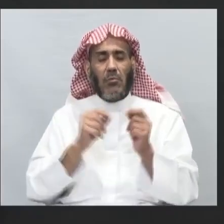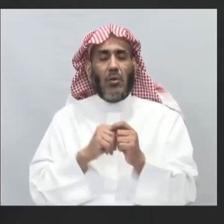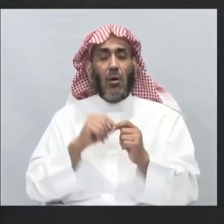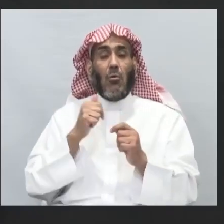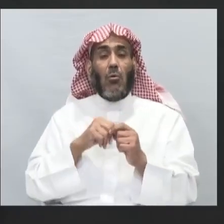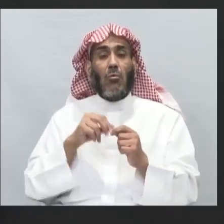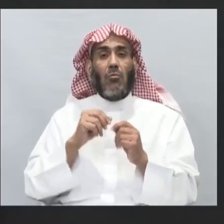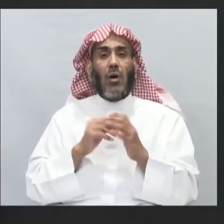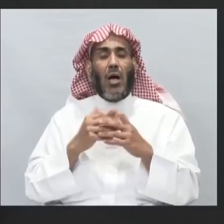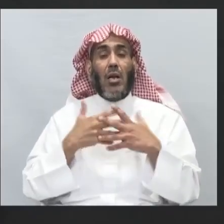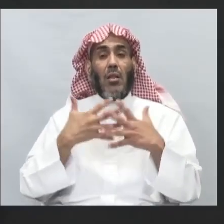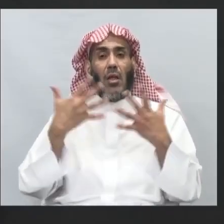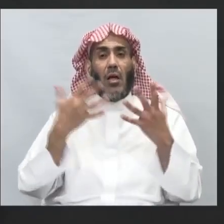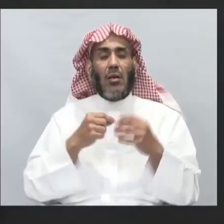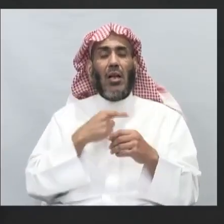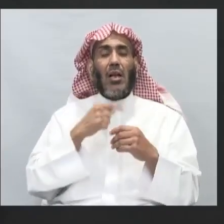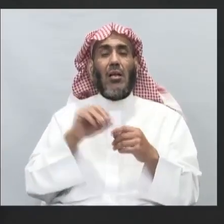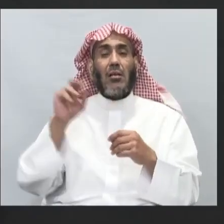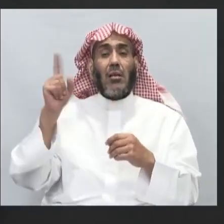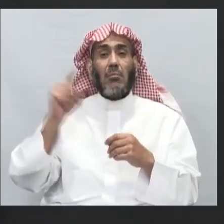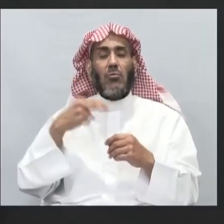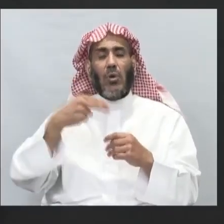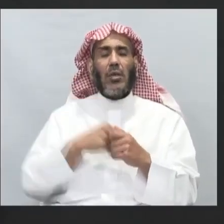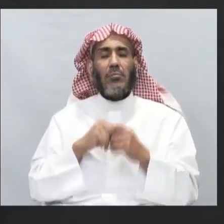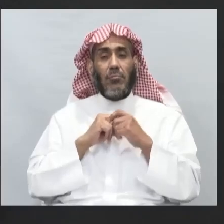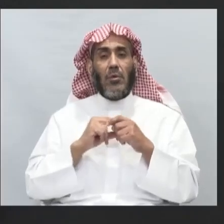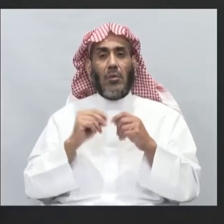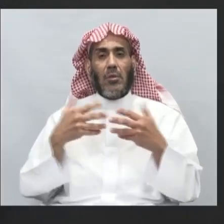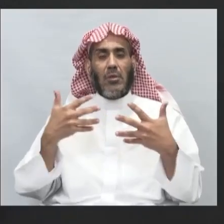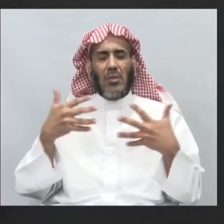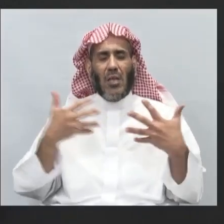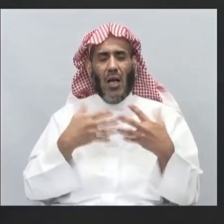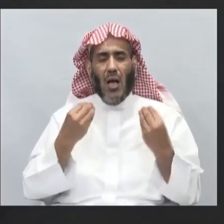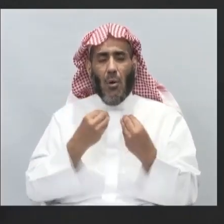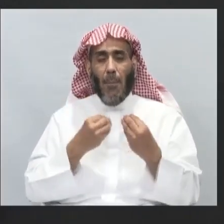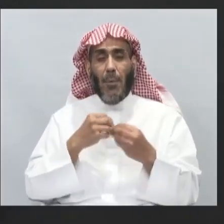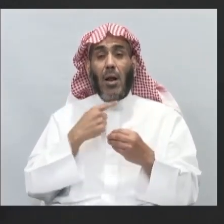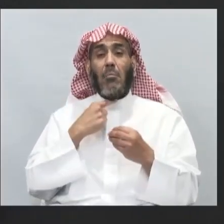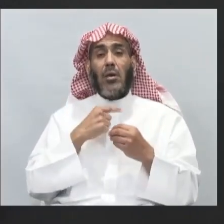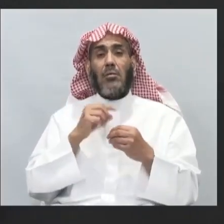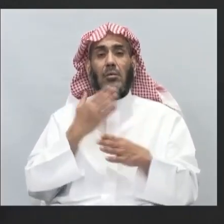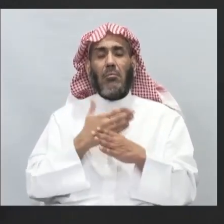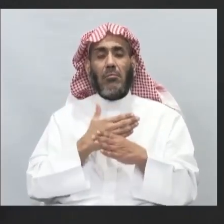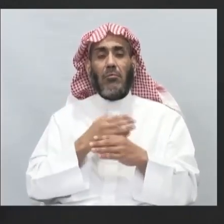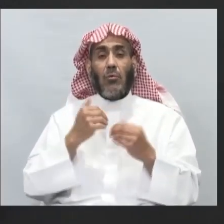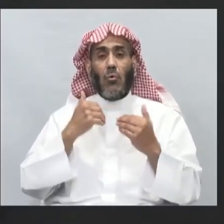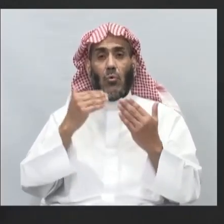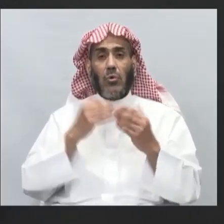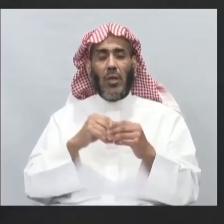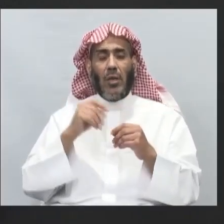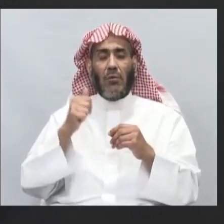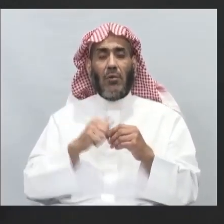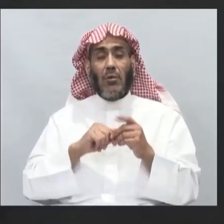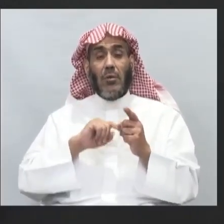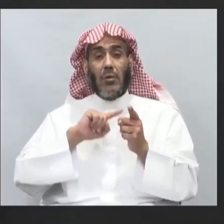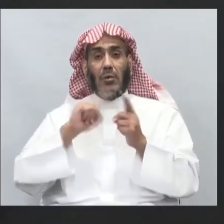حروف الاظهار الحلق الهمزه والعين ولذلك تقارب المخرج هنا قد يكون سببا في خروج هذا الحرف في